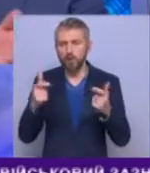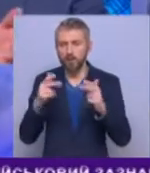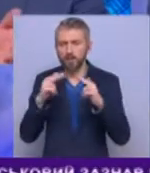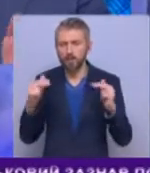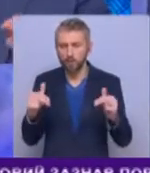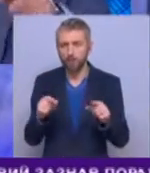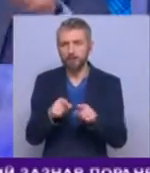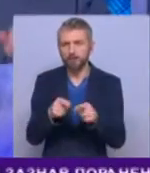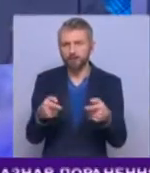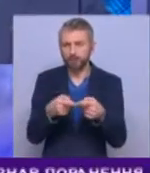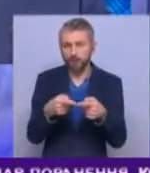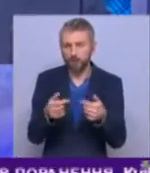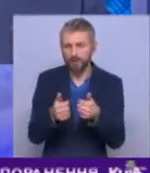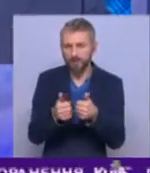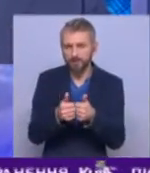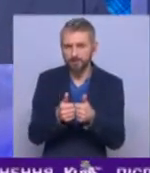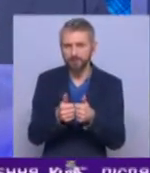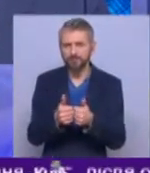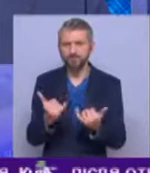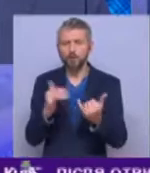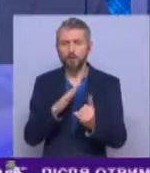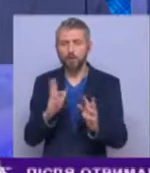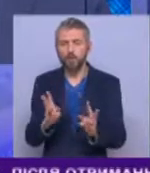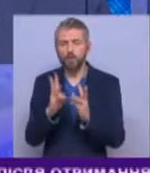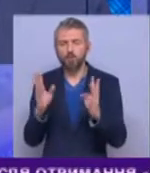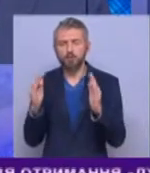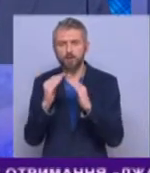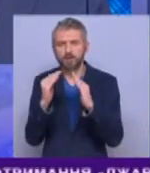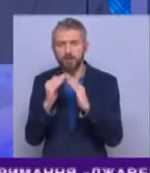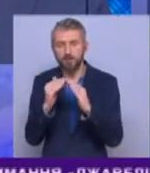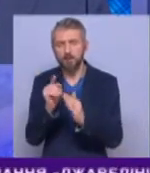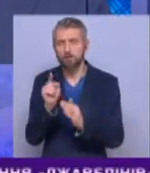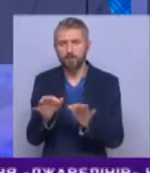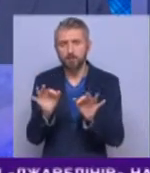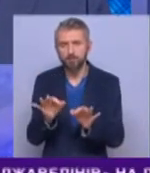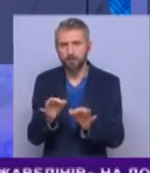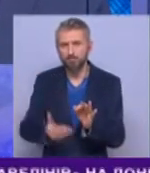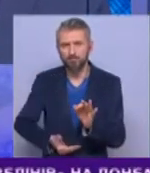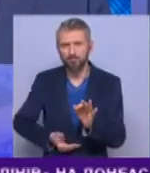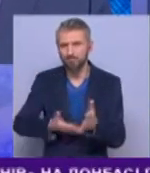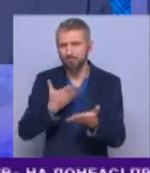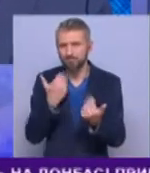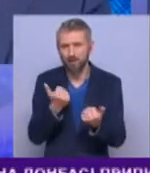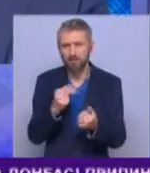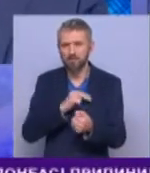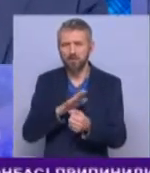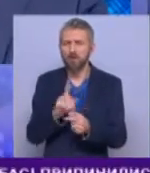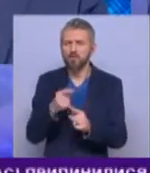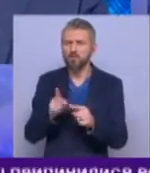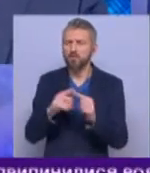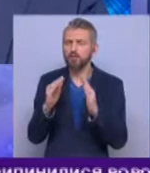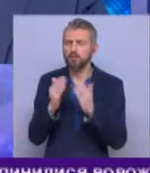Ми так на куті, якраз щойно горіла будівля, вона, правда, не заселена. Так, ви не знаєте, що це за